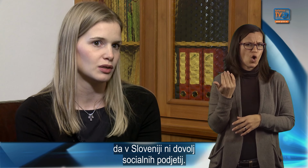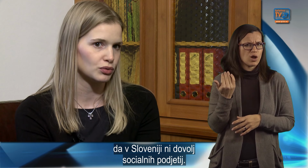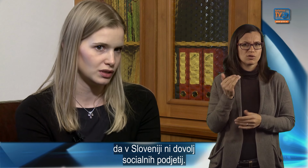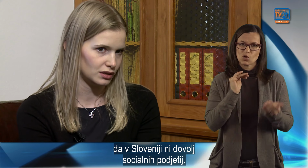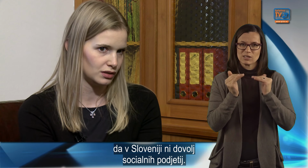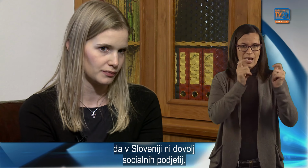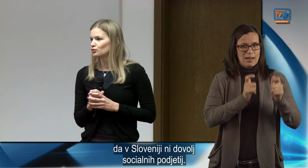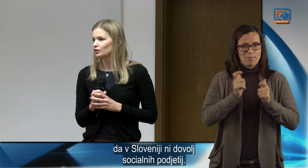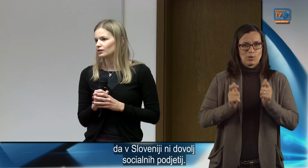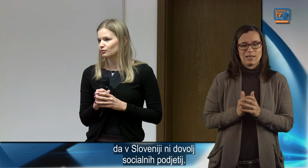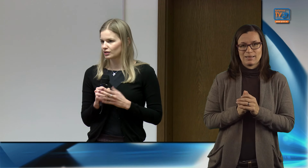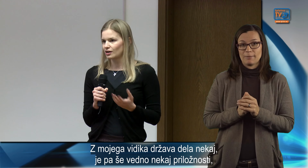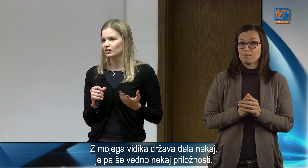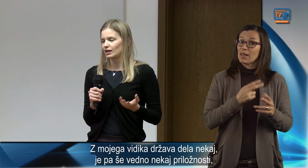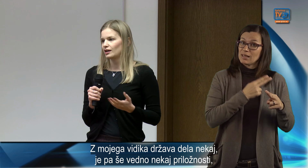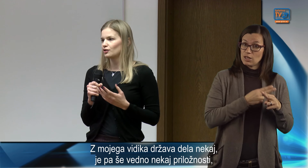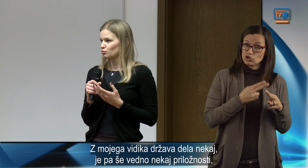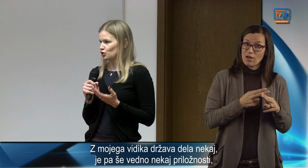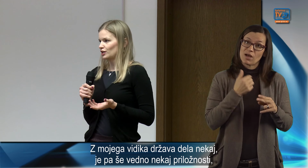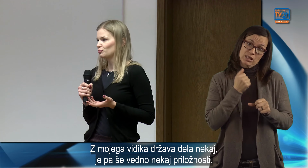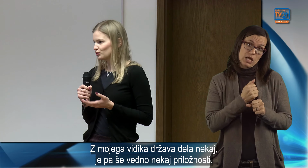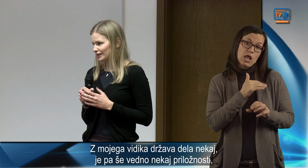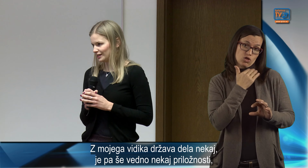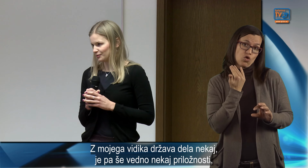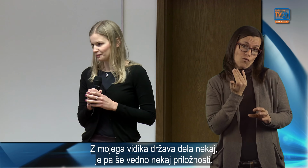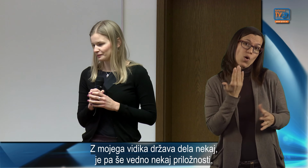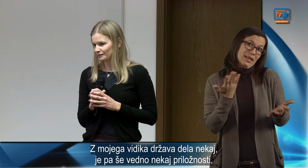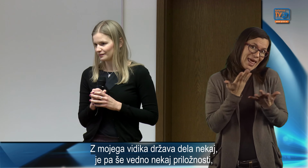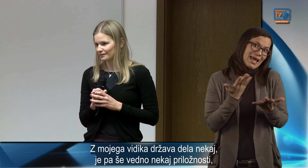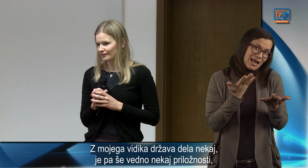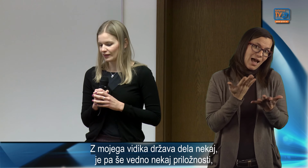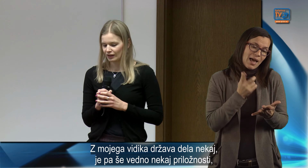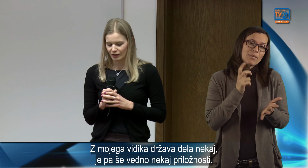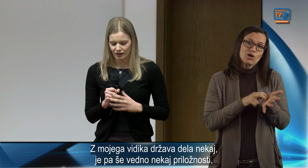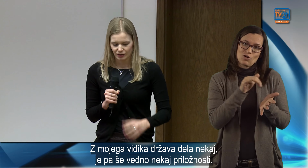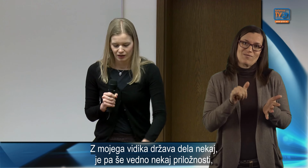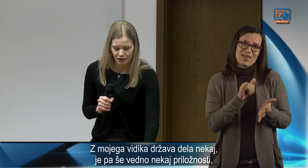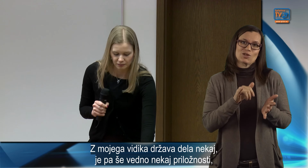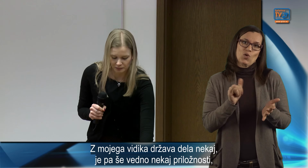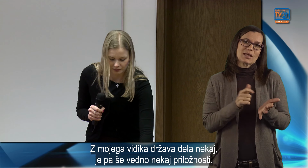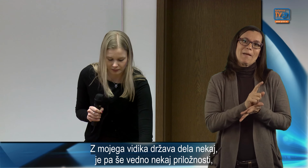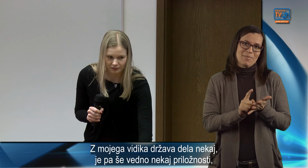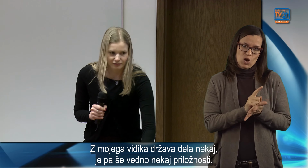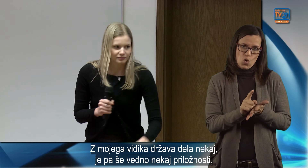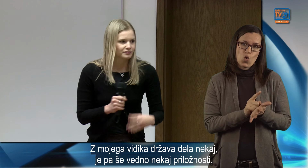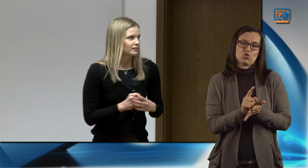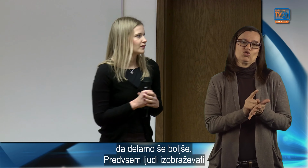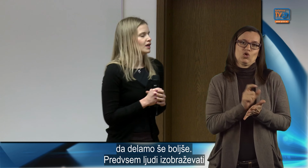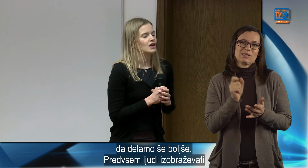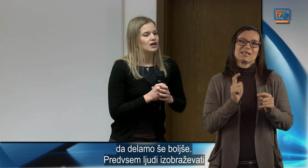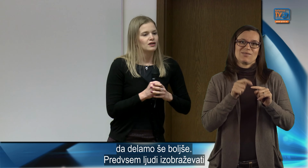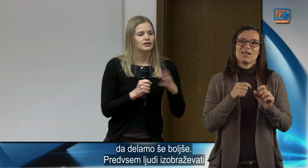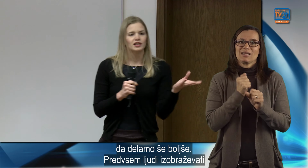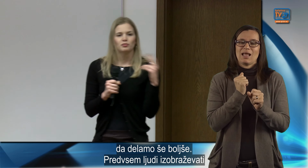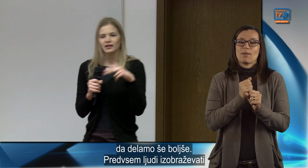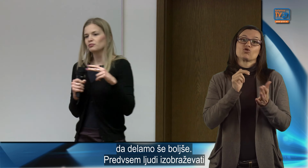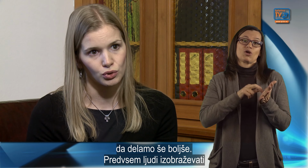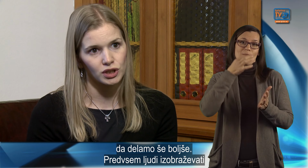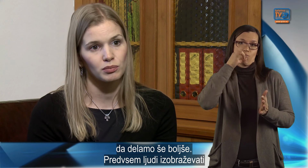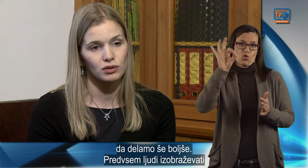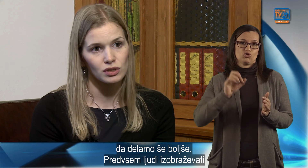socialnih podjetij. Z mojega vidika država dela nekaj, ampak je še vedno priložnost, da stvari